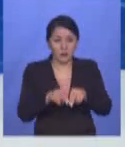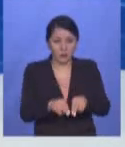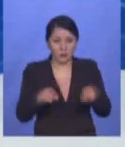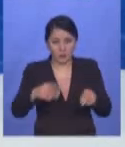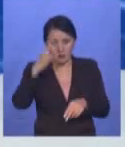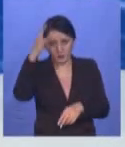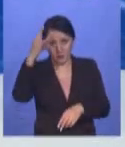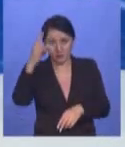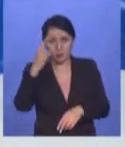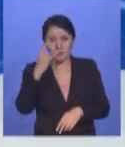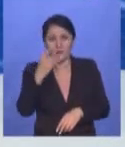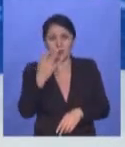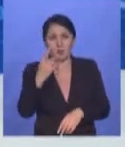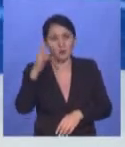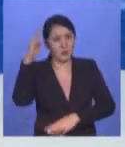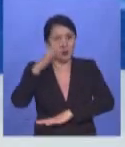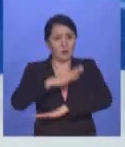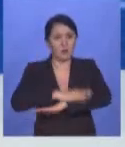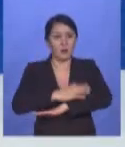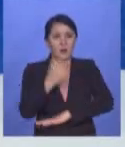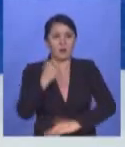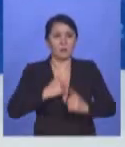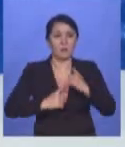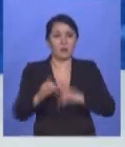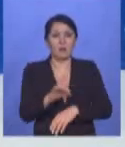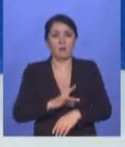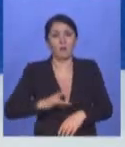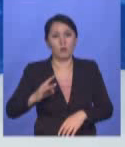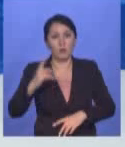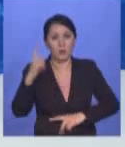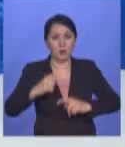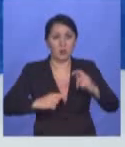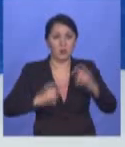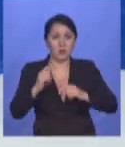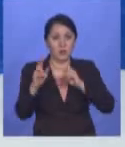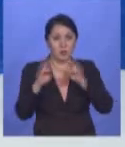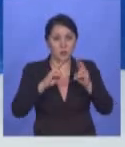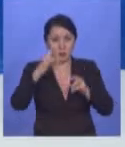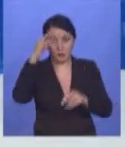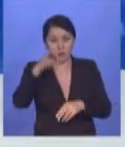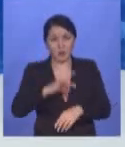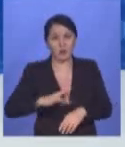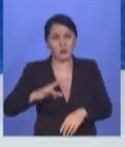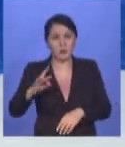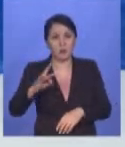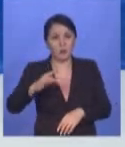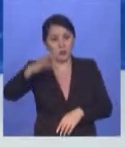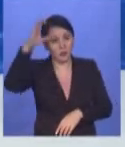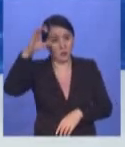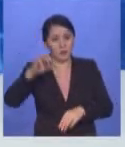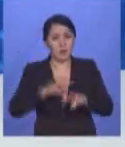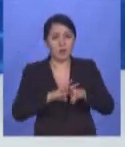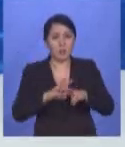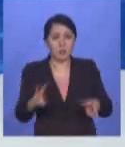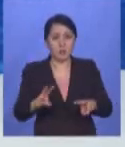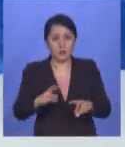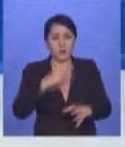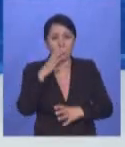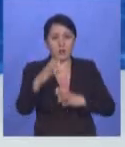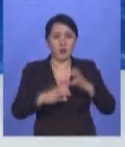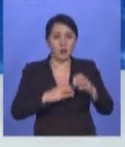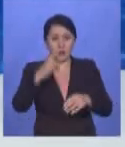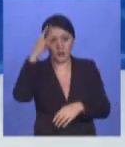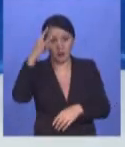Петропавлда қазақ тілі мен әдебиеті пәні мұғалімдеріне арналған республикалық форум өтті. Жиын Қазақстан Республикасының оқу-ағарту министрлігінің